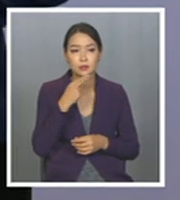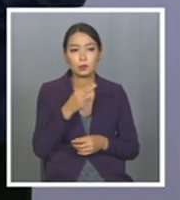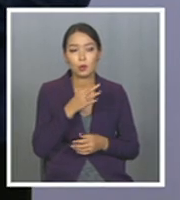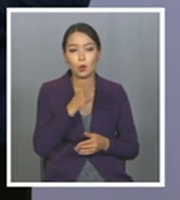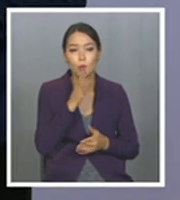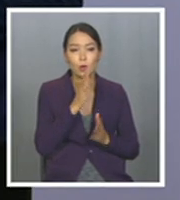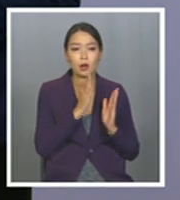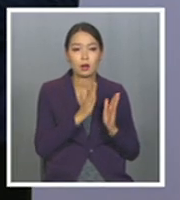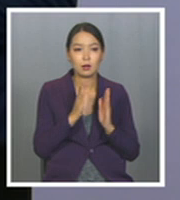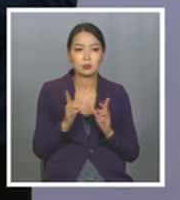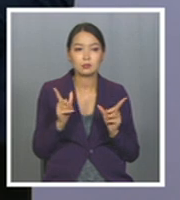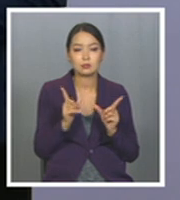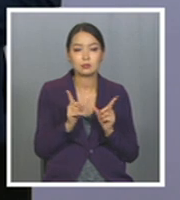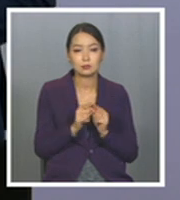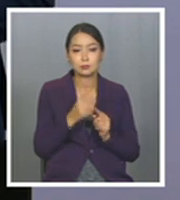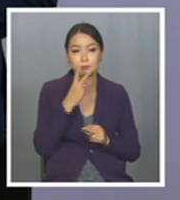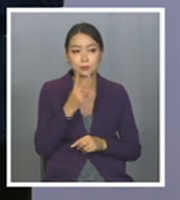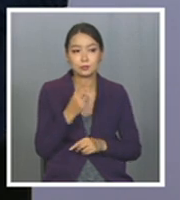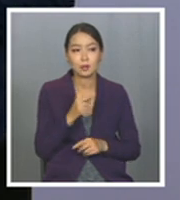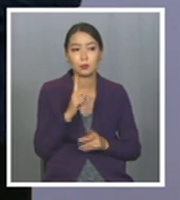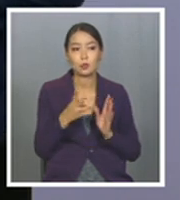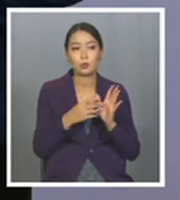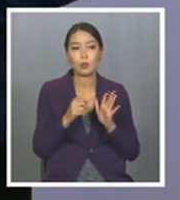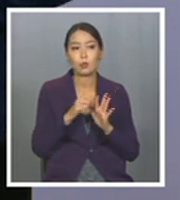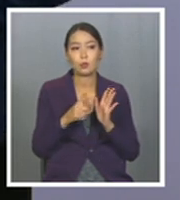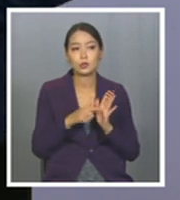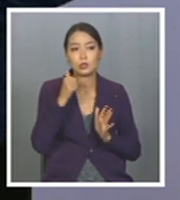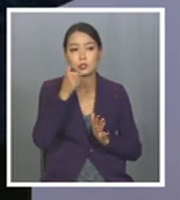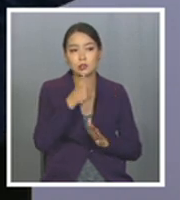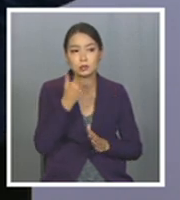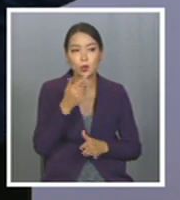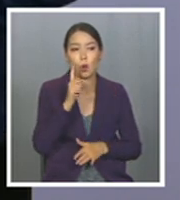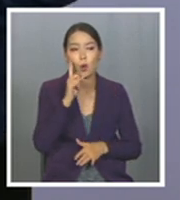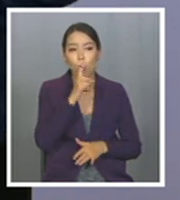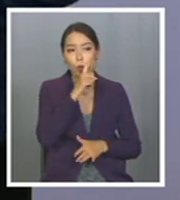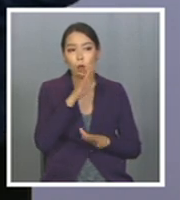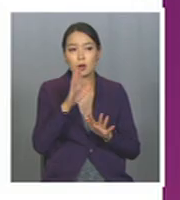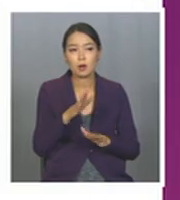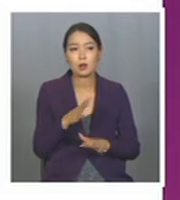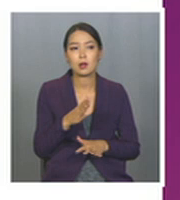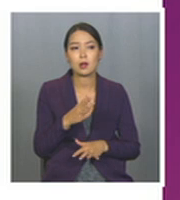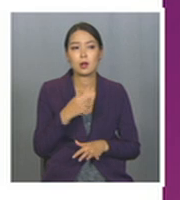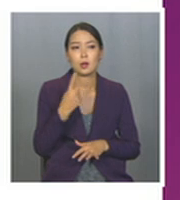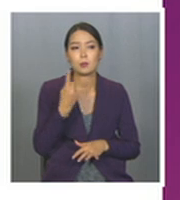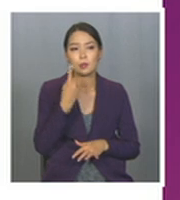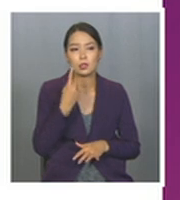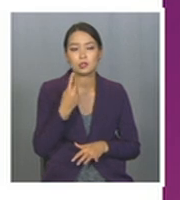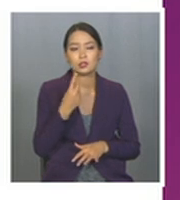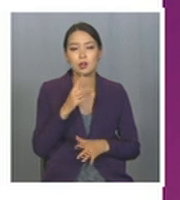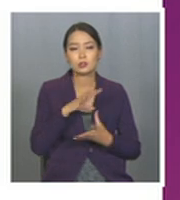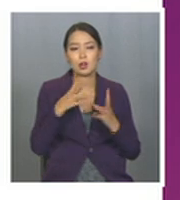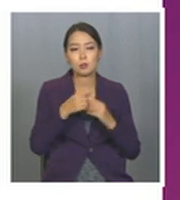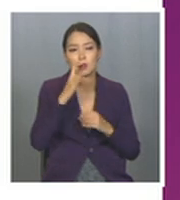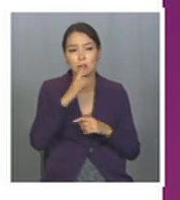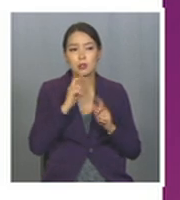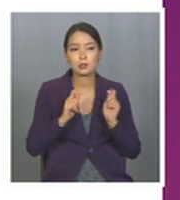ұяшықтарды толықтырып көрейік. 1917 жыл бұл Орынбордағы бірінші жалпы қазақ съезінің өтуі. 1921 жылдың наурыз